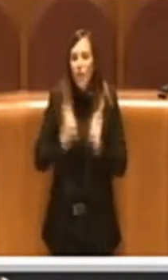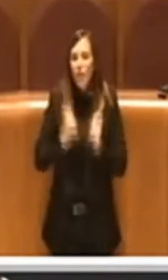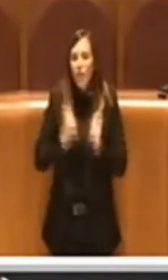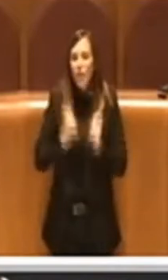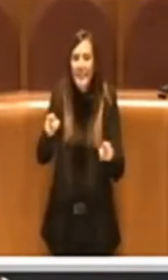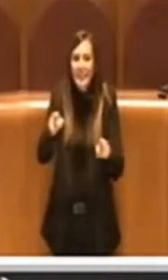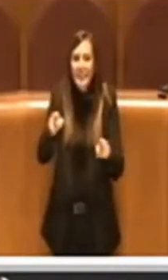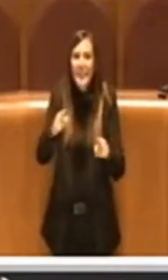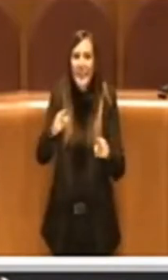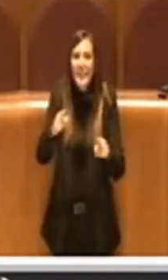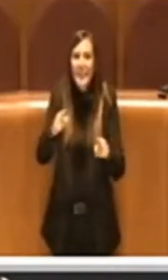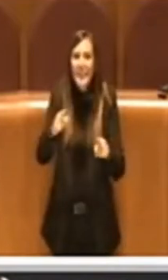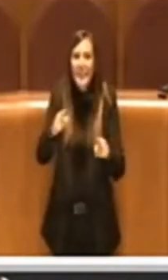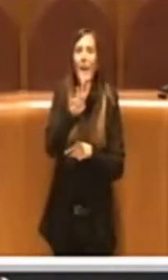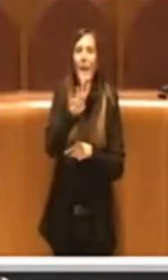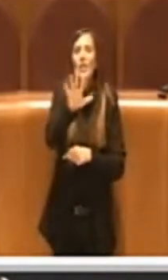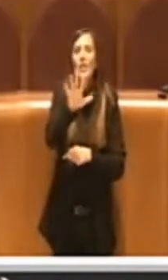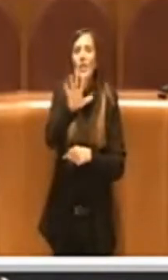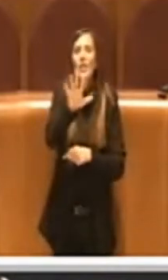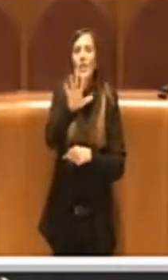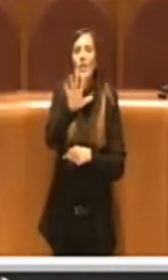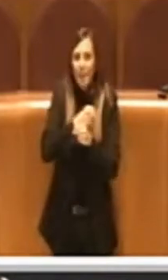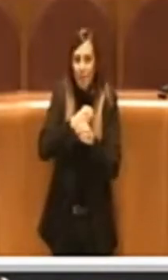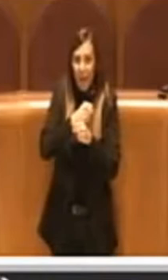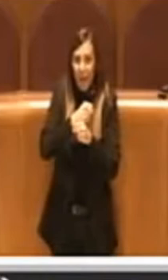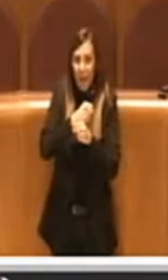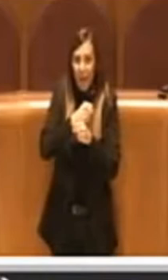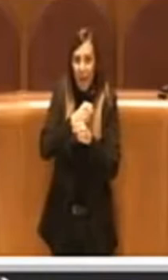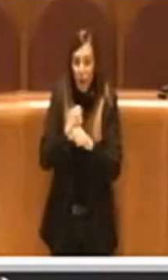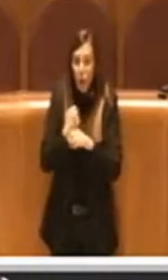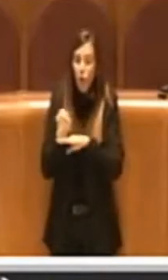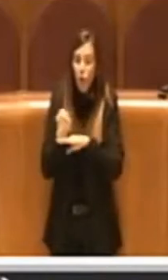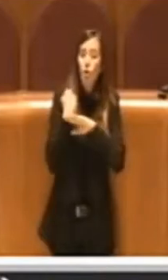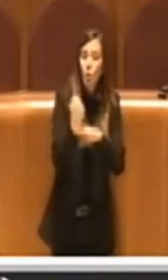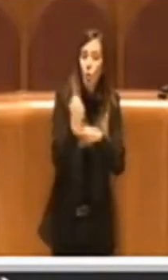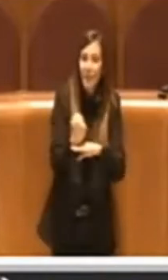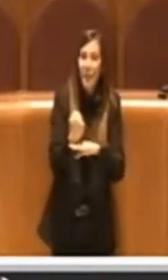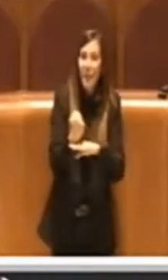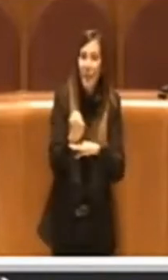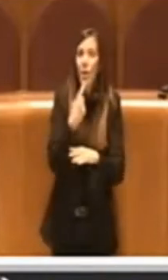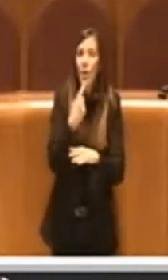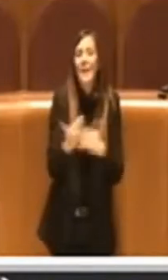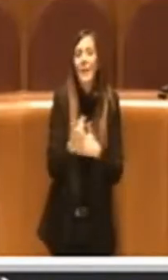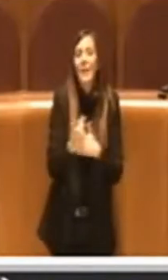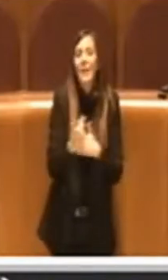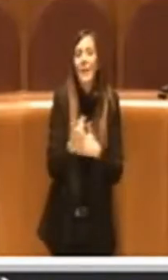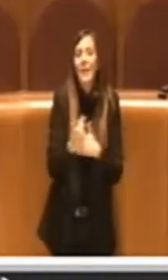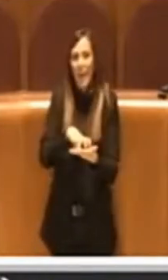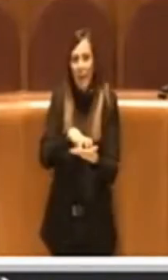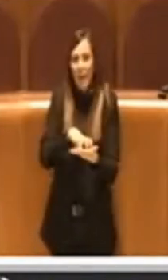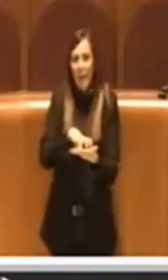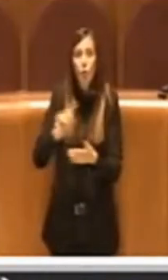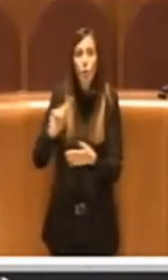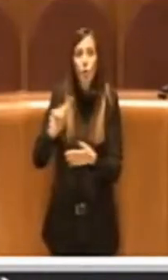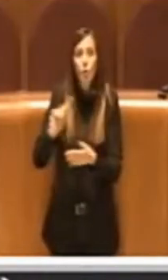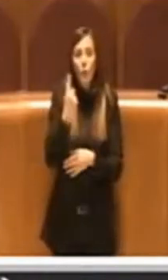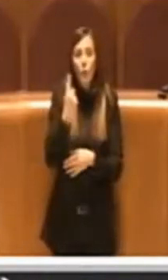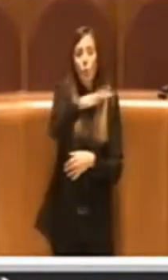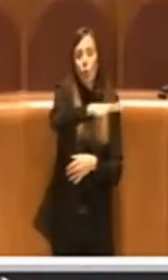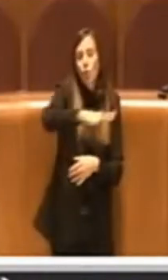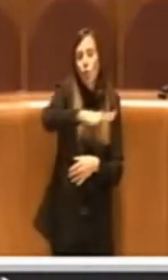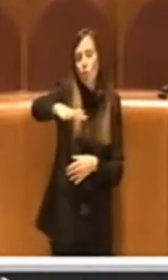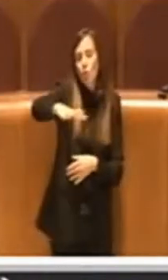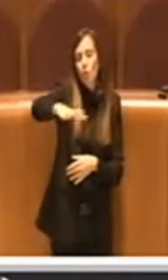supporta per ciò che riguarda il sostegno alle categorie più fragili soprattutto in zone particolarmente